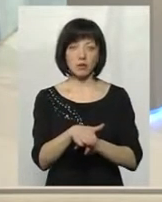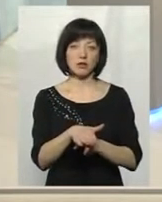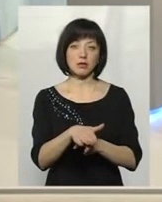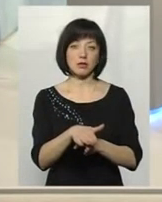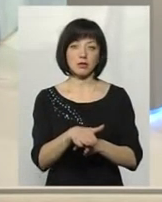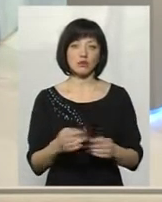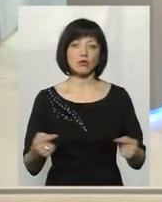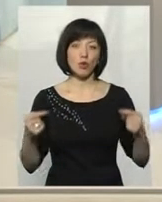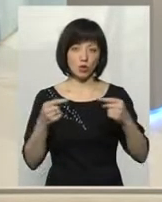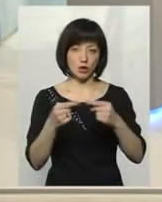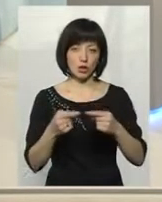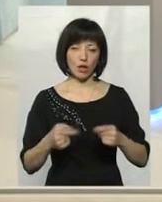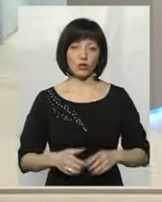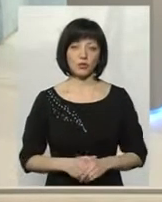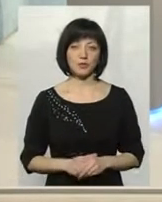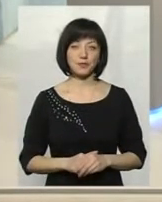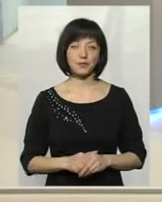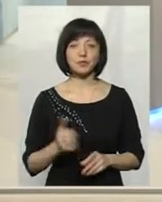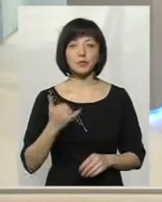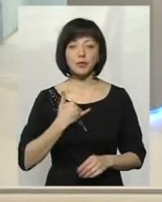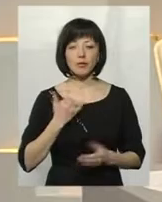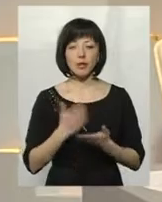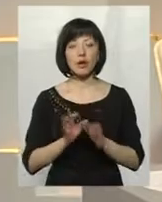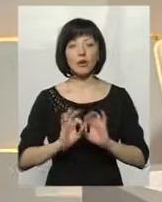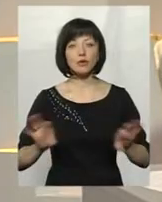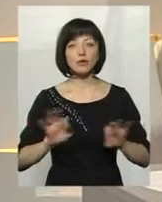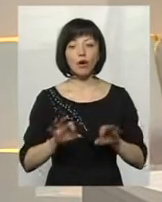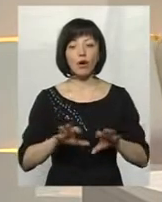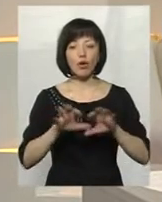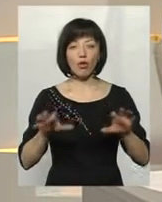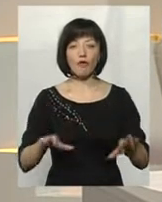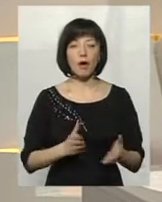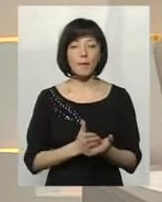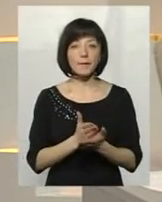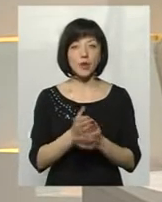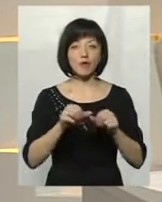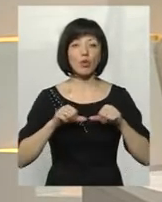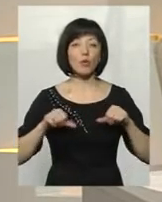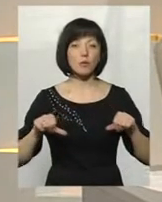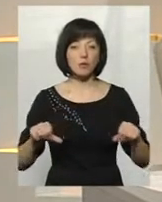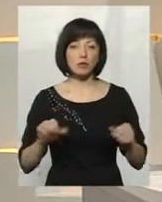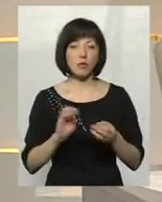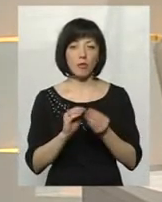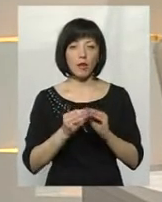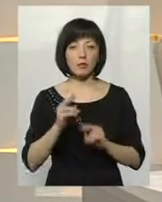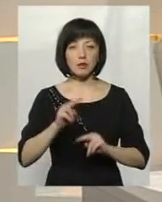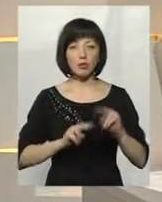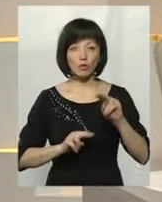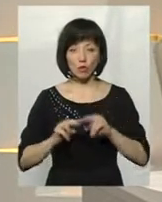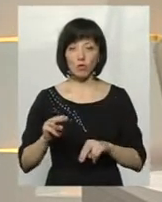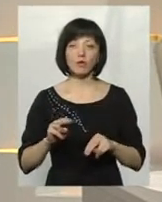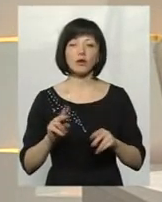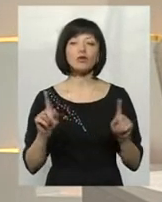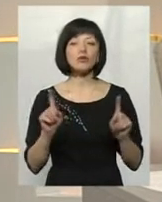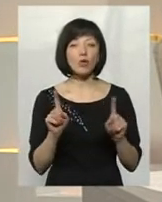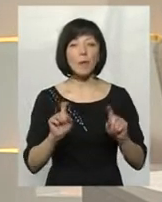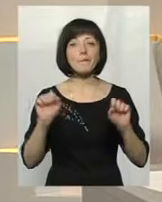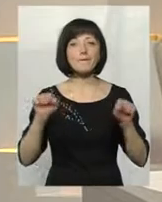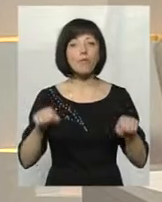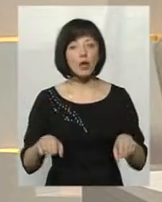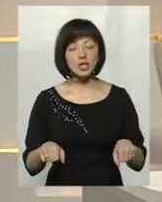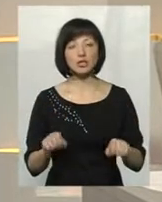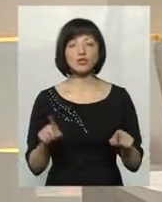дотримуватись однозначно. У нас є ще один коментар голови профільної комісії з приводу проблем забудови і того, що